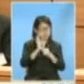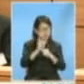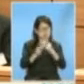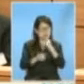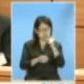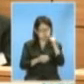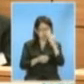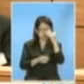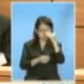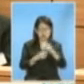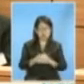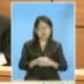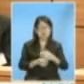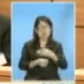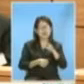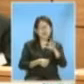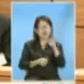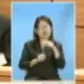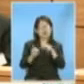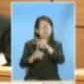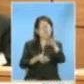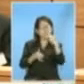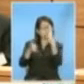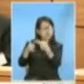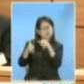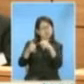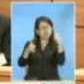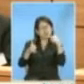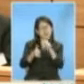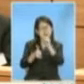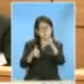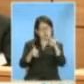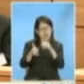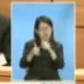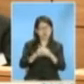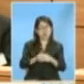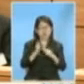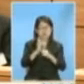ปากเต็มคำเพราะอะไรครับเพราะผมยกตัวอย่างให้เห็นว่าท่าน